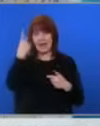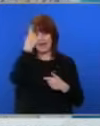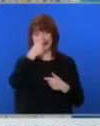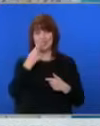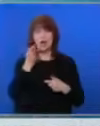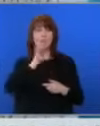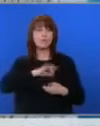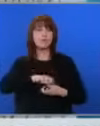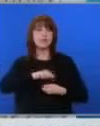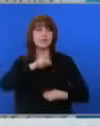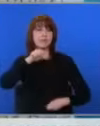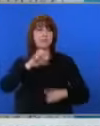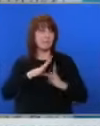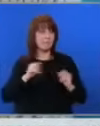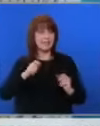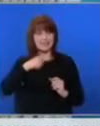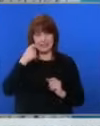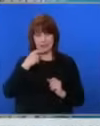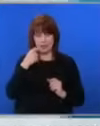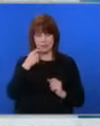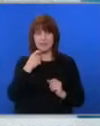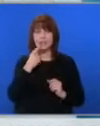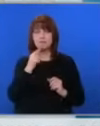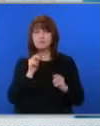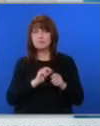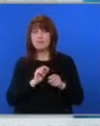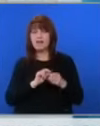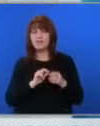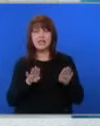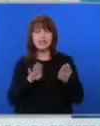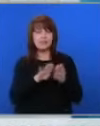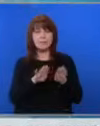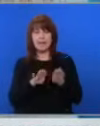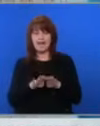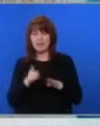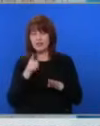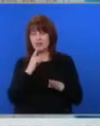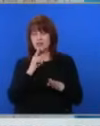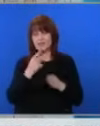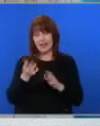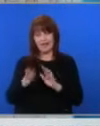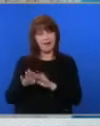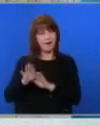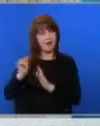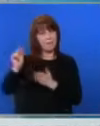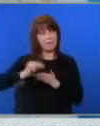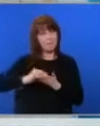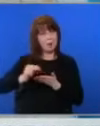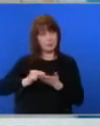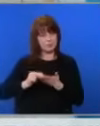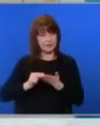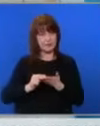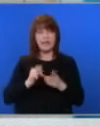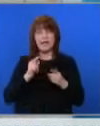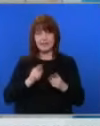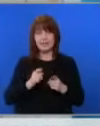дипломи без полагане на изпити. Извършват графични справки на подпис и почерк. Проверката ще приключи след две седмици. Днес